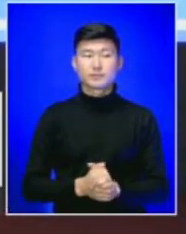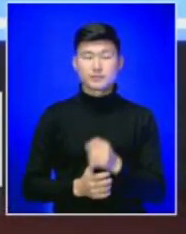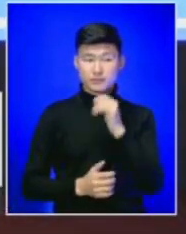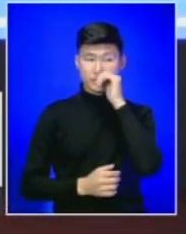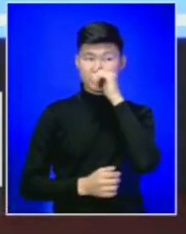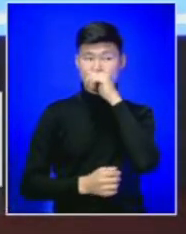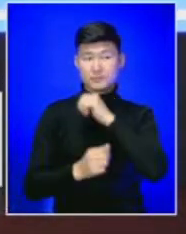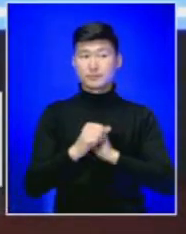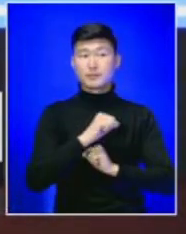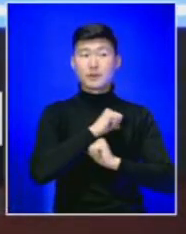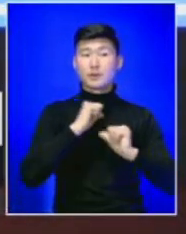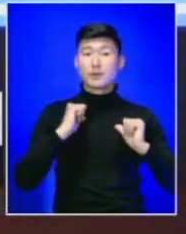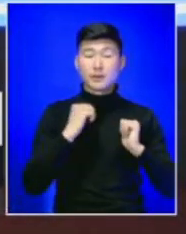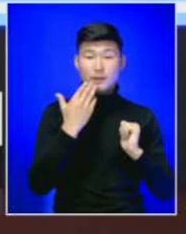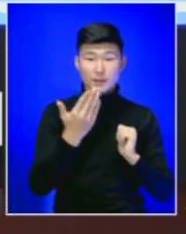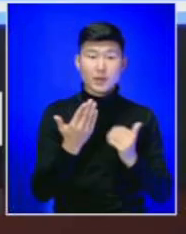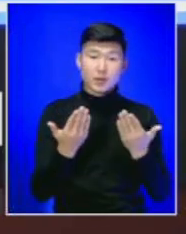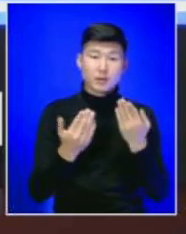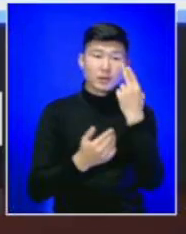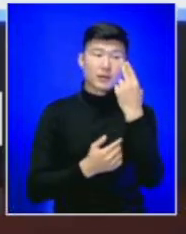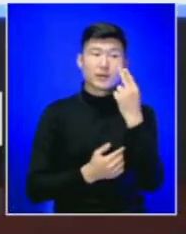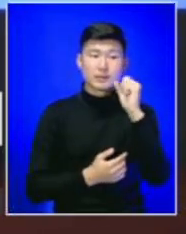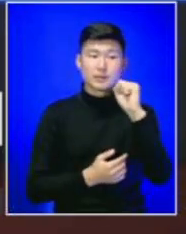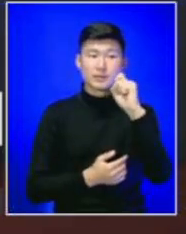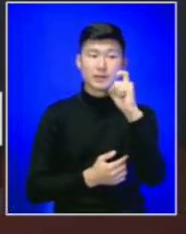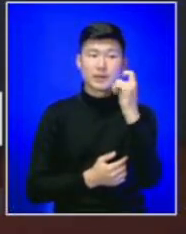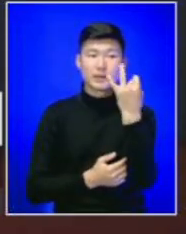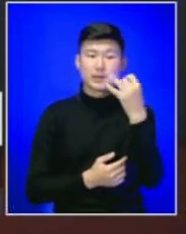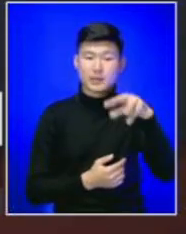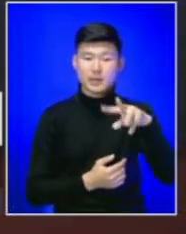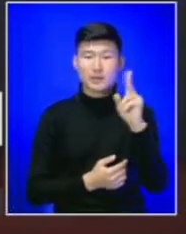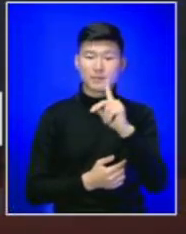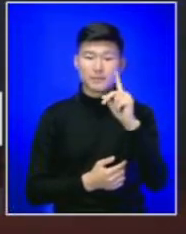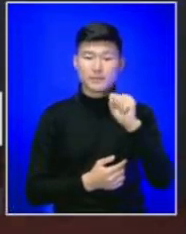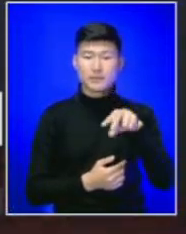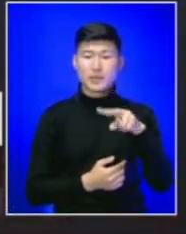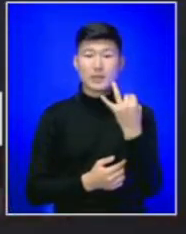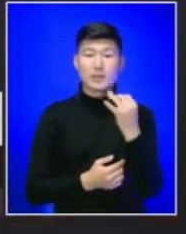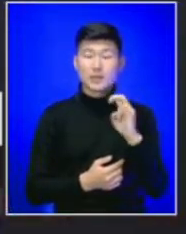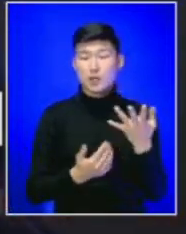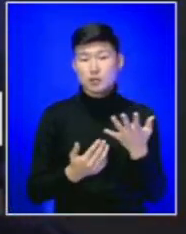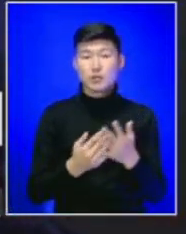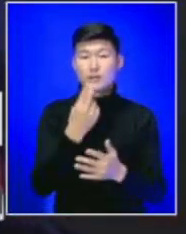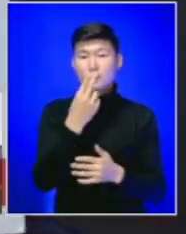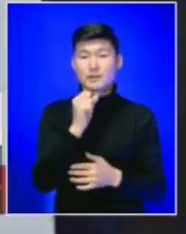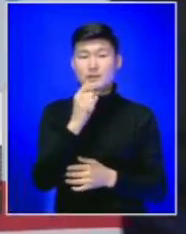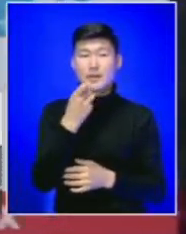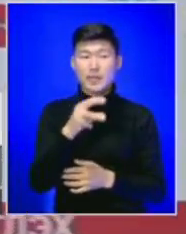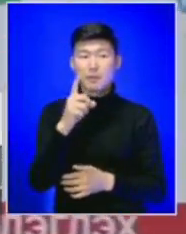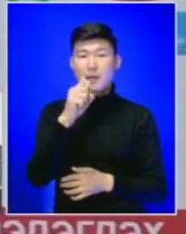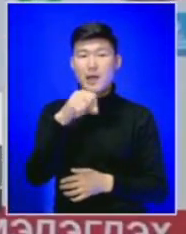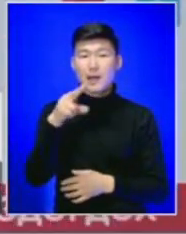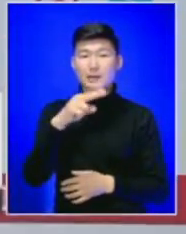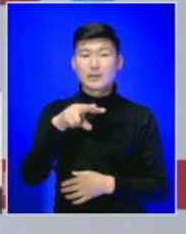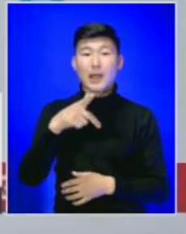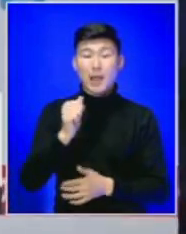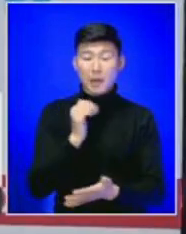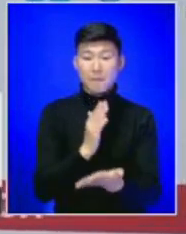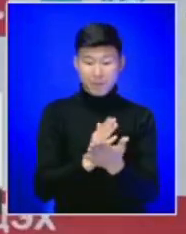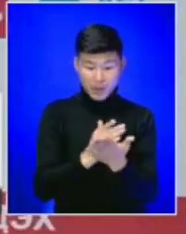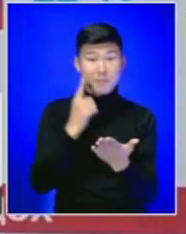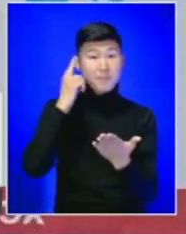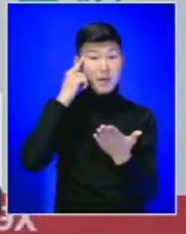Иргэн та хэрвээ цахим залланд өртлөө эсвэл цахим хаалгад өртлөө гэдгийг мэдсэн